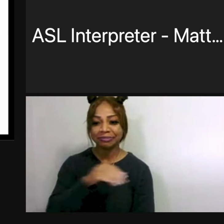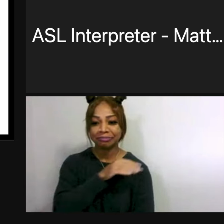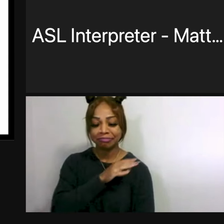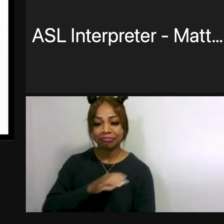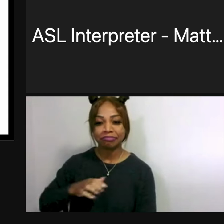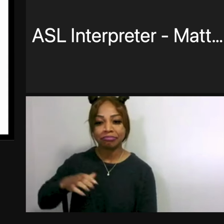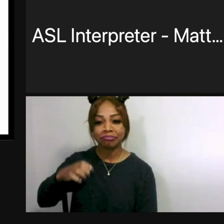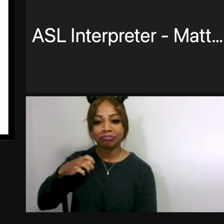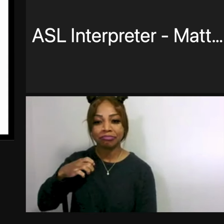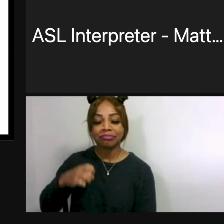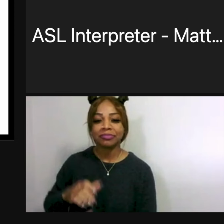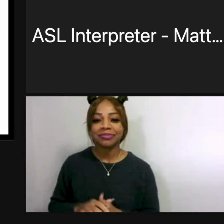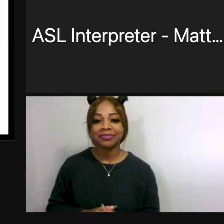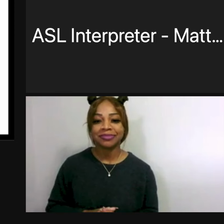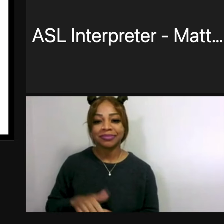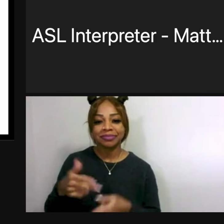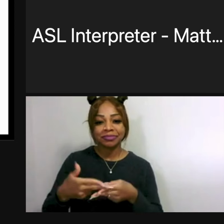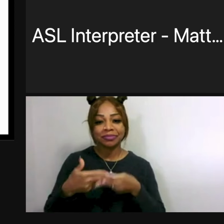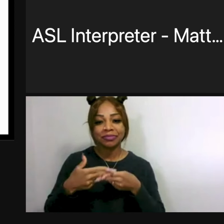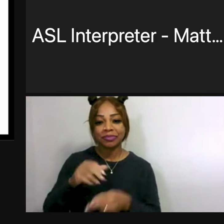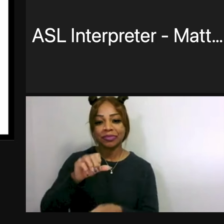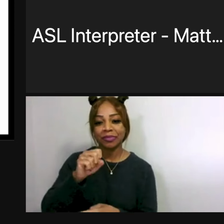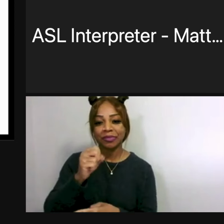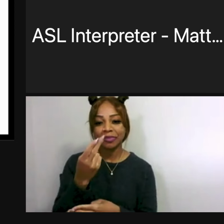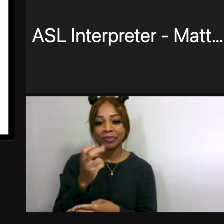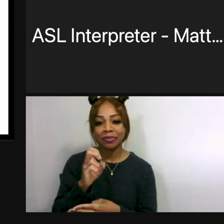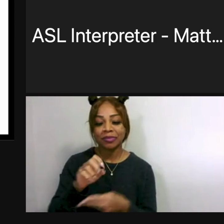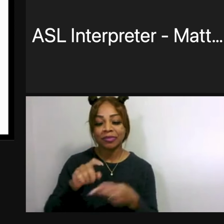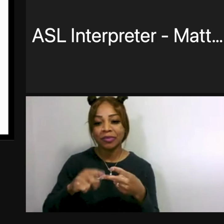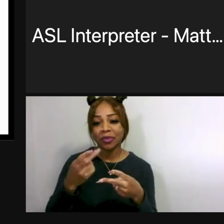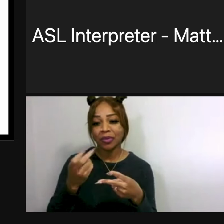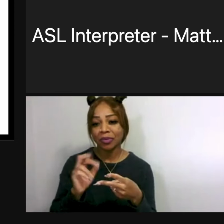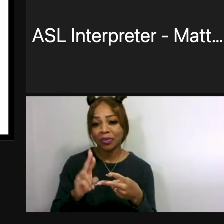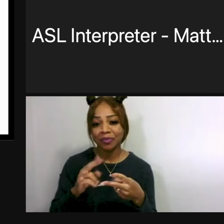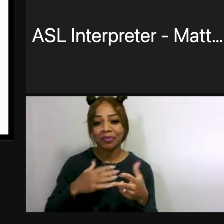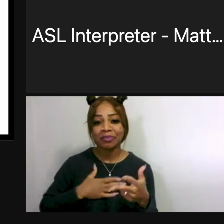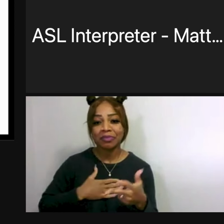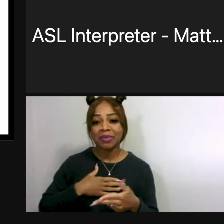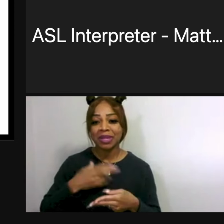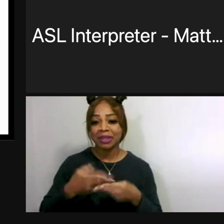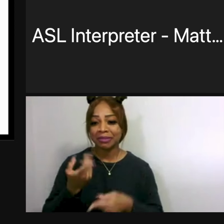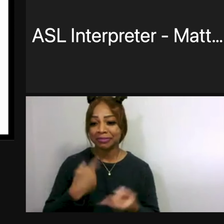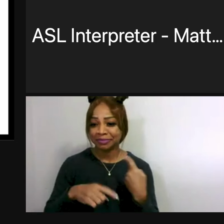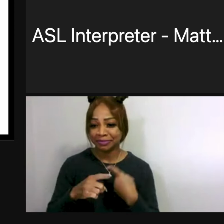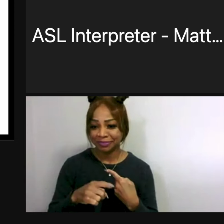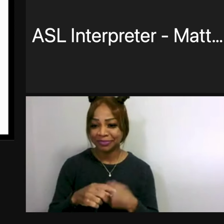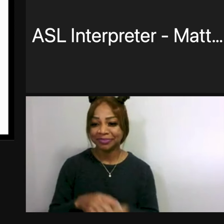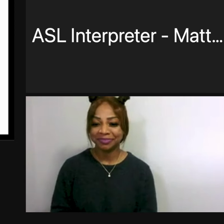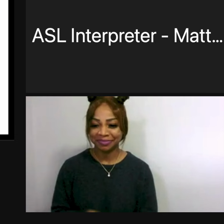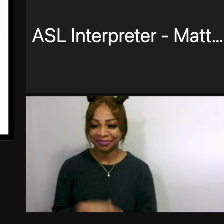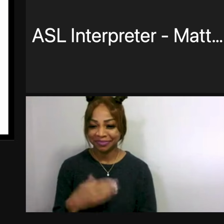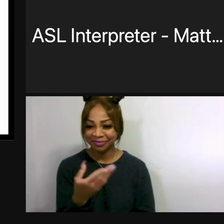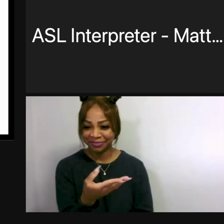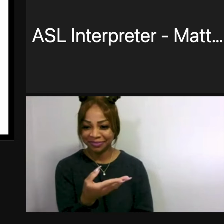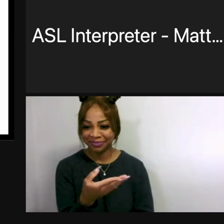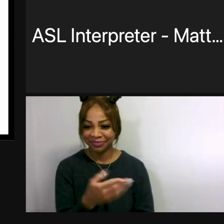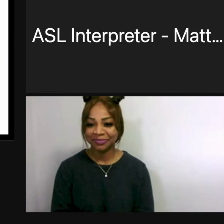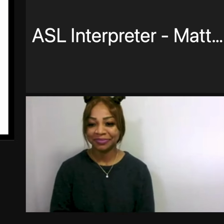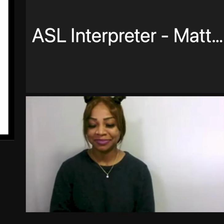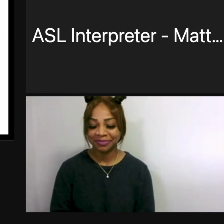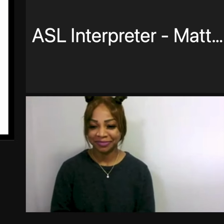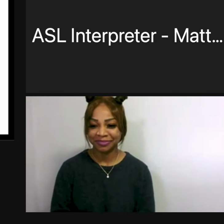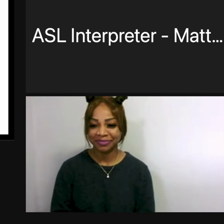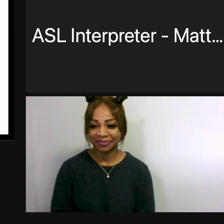avec un col rond, un haut avec un col rond. Mes pronoms sont L. et mon nom en langue des signes, c'est